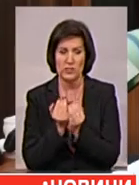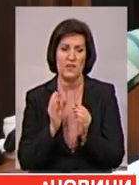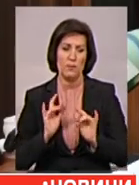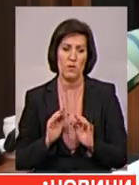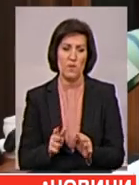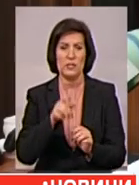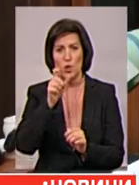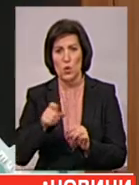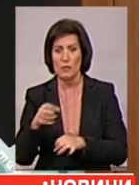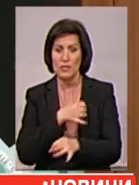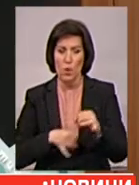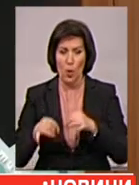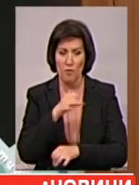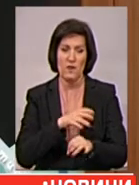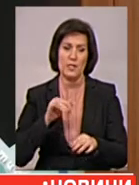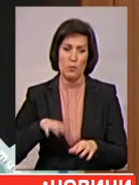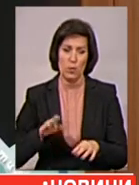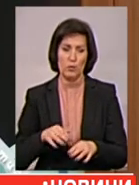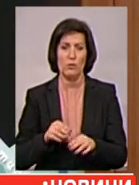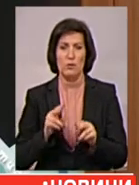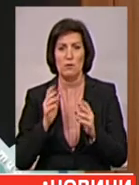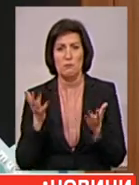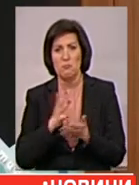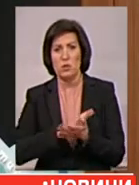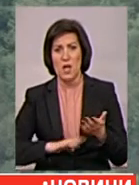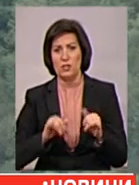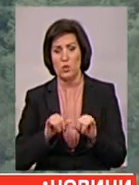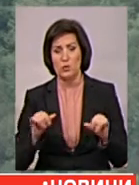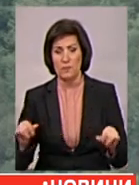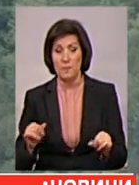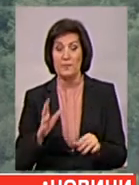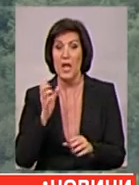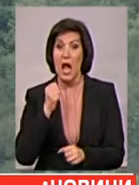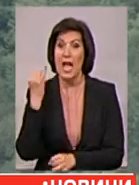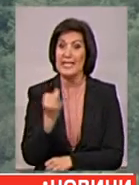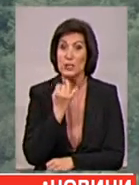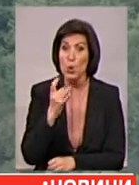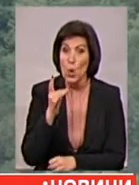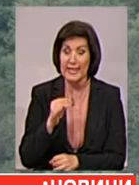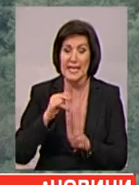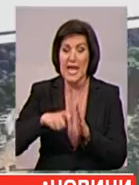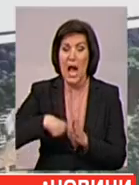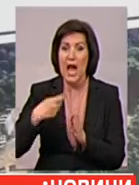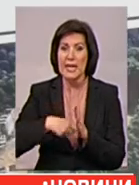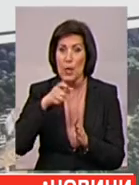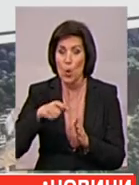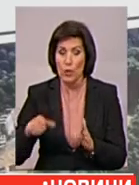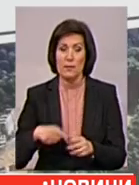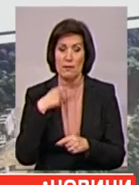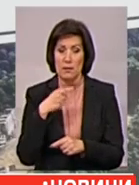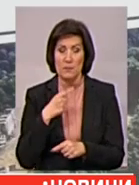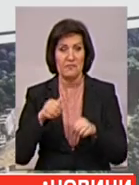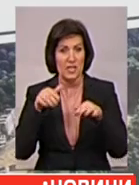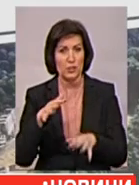проводити таке громадське обговорення і тоді вже прогнозувати подальший його розвиток. А от історики та археологи, що займалися дослідженням замку,